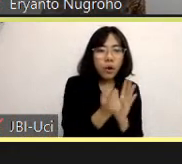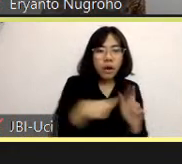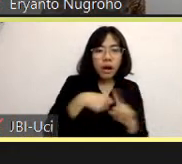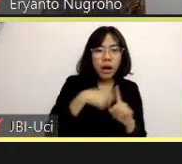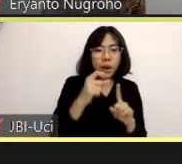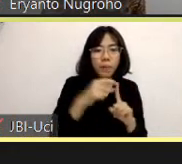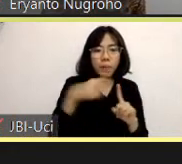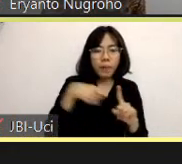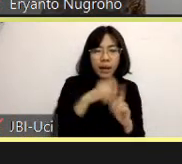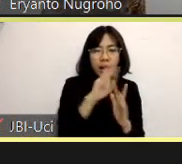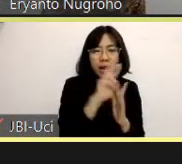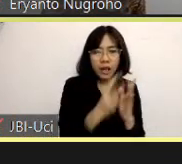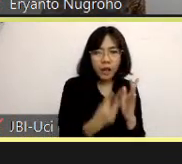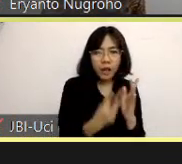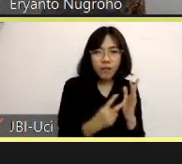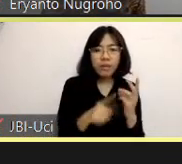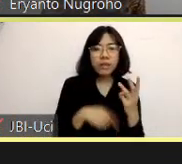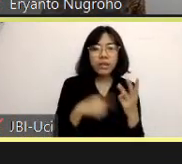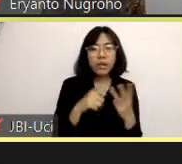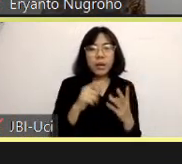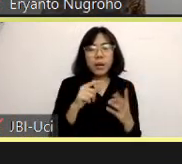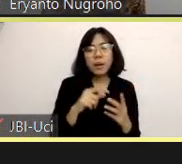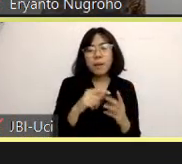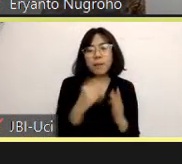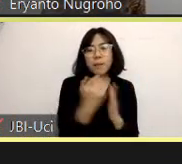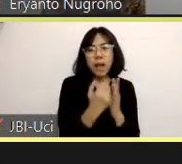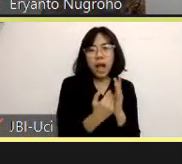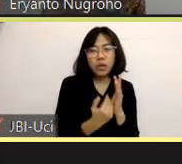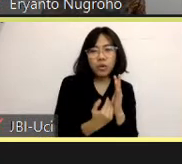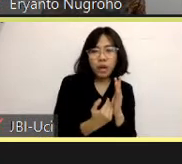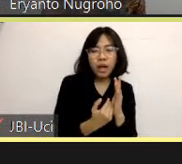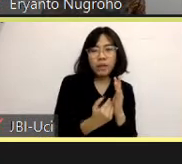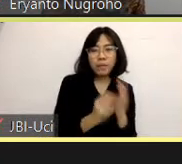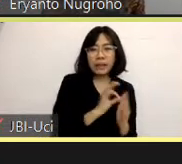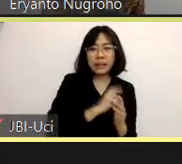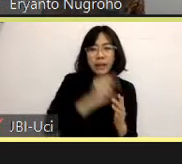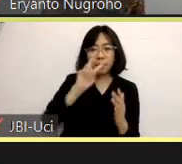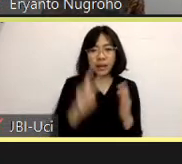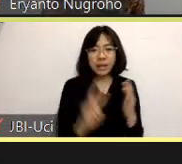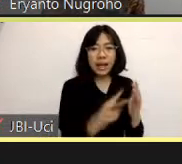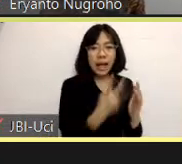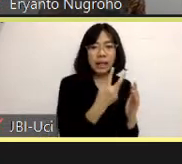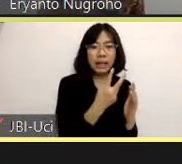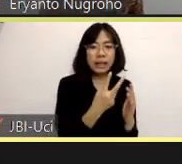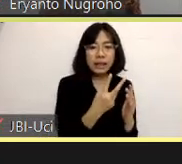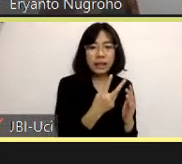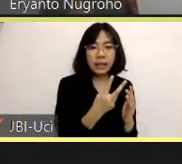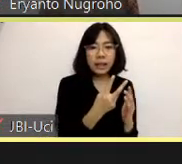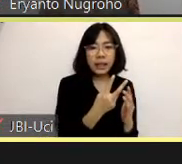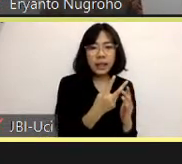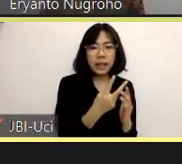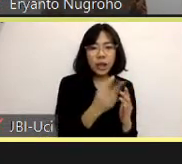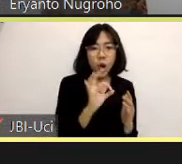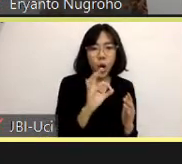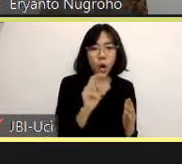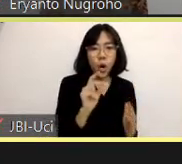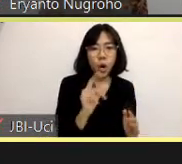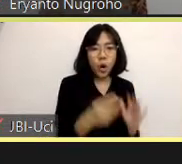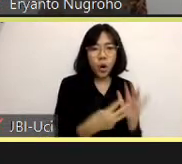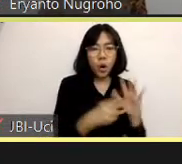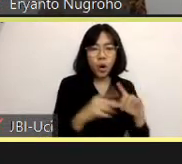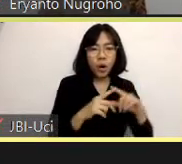tentang jabatan fungsional TNI, dan kalau kita melihat masa kampanye menjelang pemilu